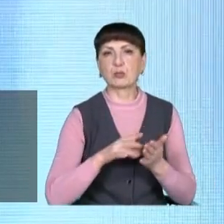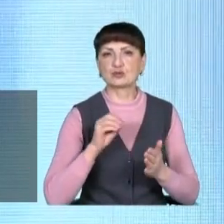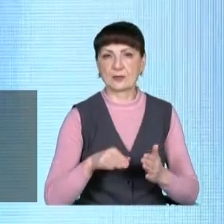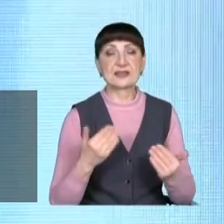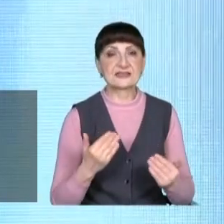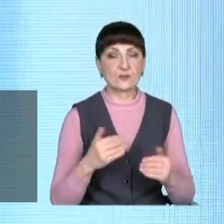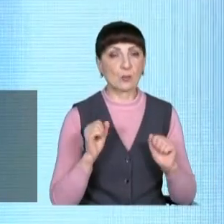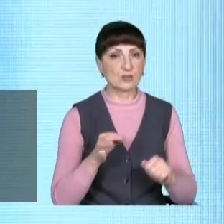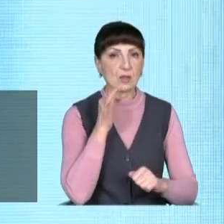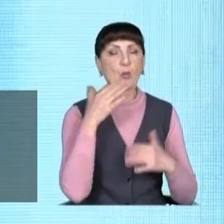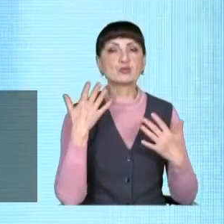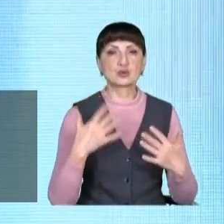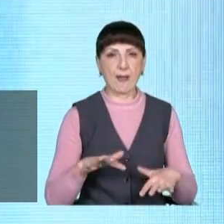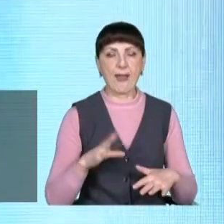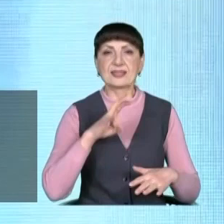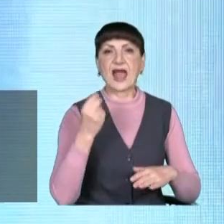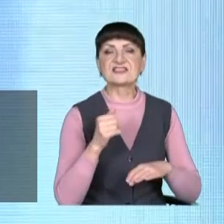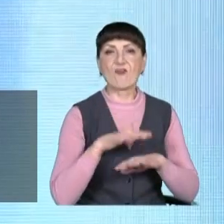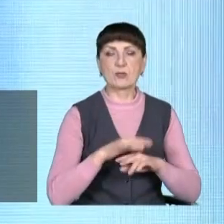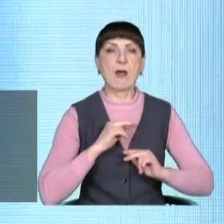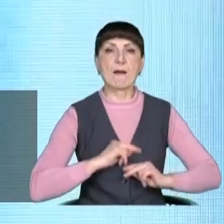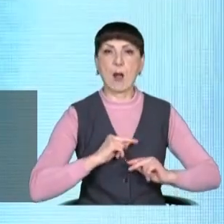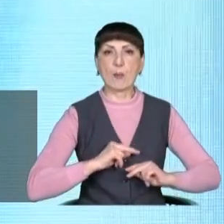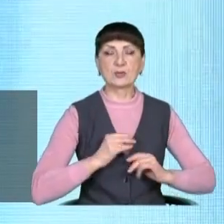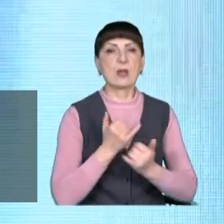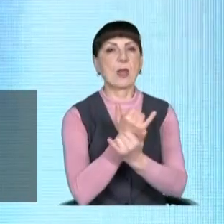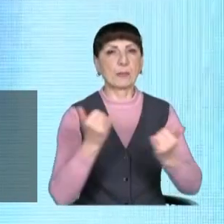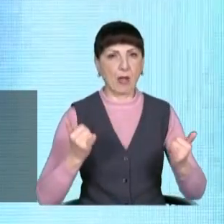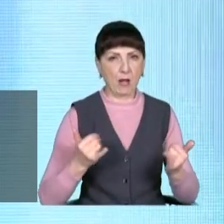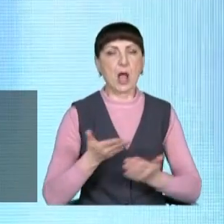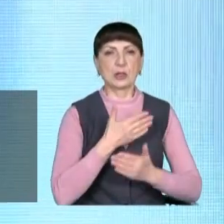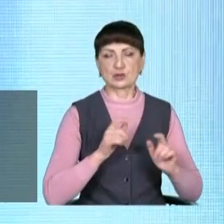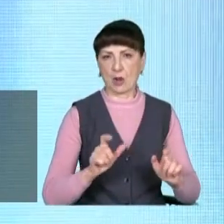сегодня, можно сказать, уже национальный фонд работает на благо наших граждан.